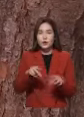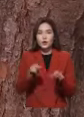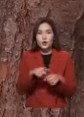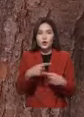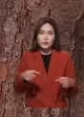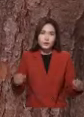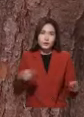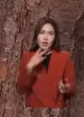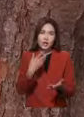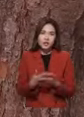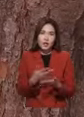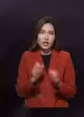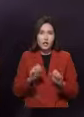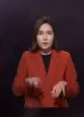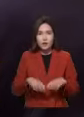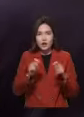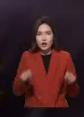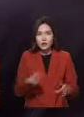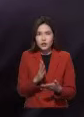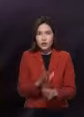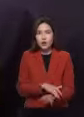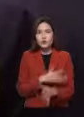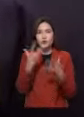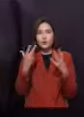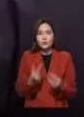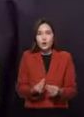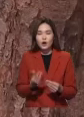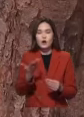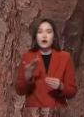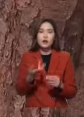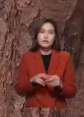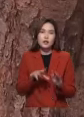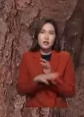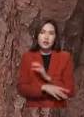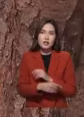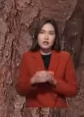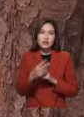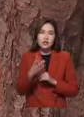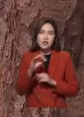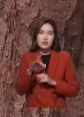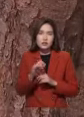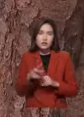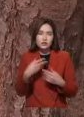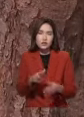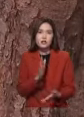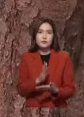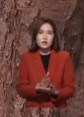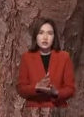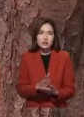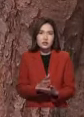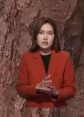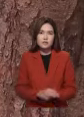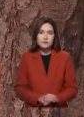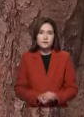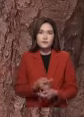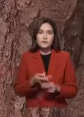өлеңім менің есімде қалып қойды әлі күнге дейін. Бұл 1972 жыл, темекі тартатын қыздар туралы өлең оқыды. Енді оның